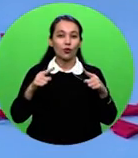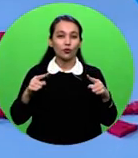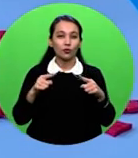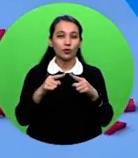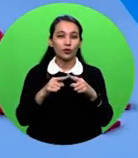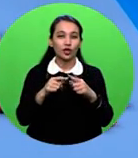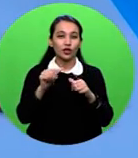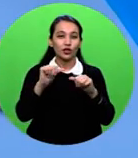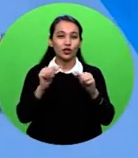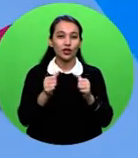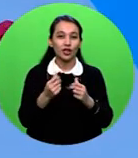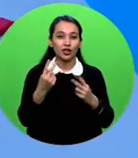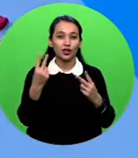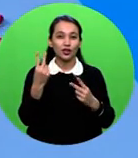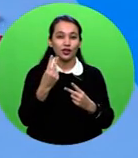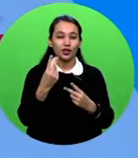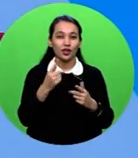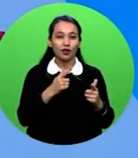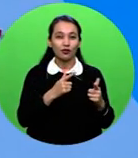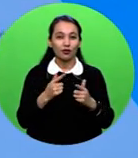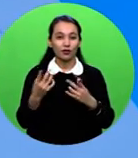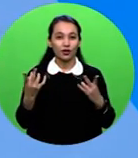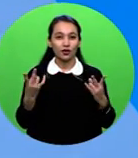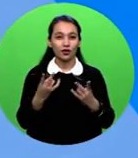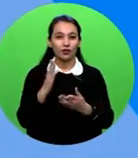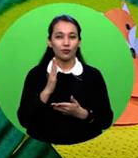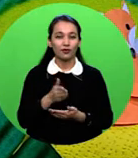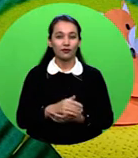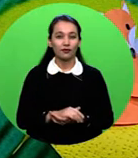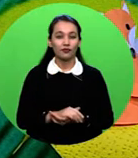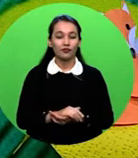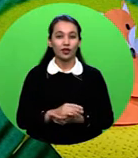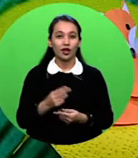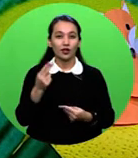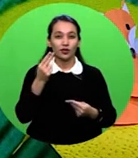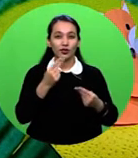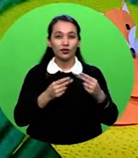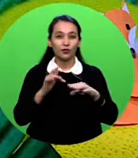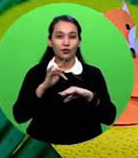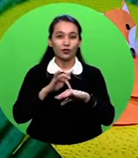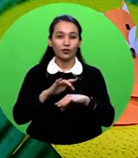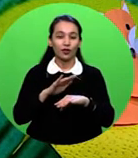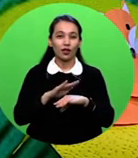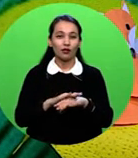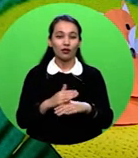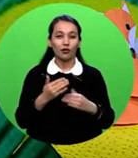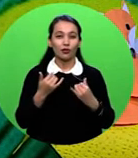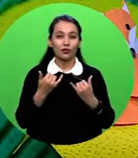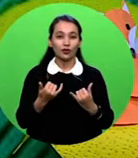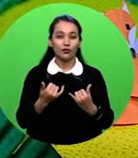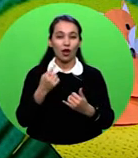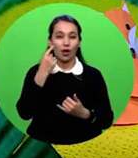Uchburchak shaklidan 2 dona tayyorlab olamiz. Chizib bo'ldik. Ana